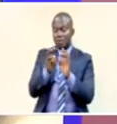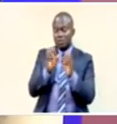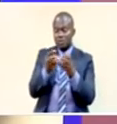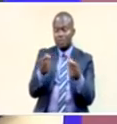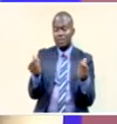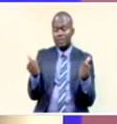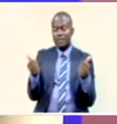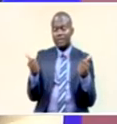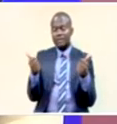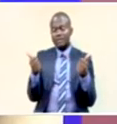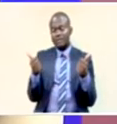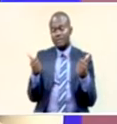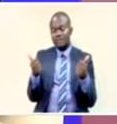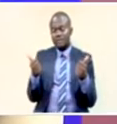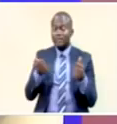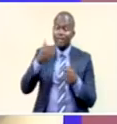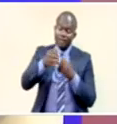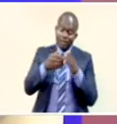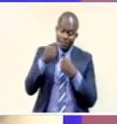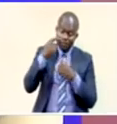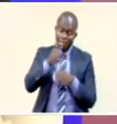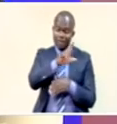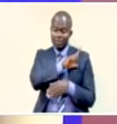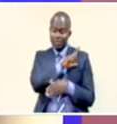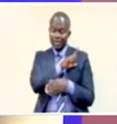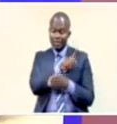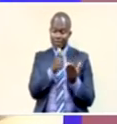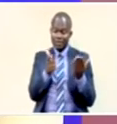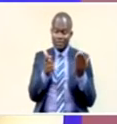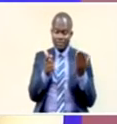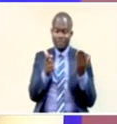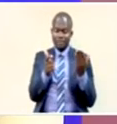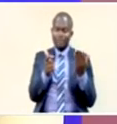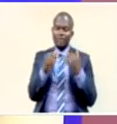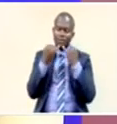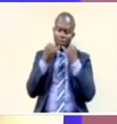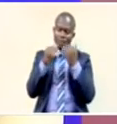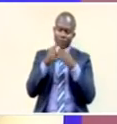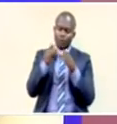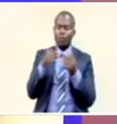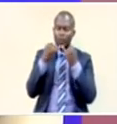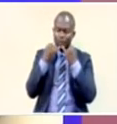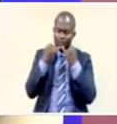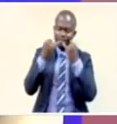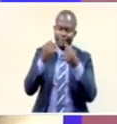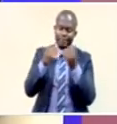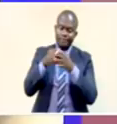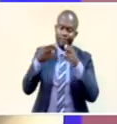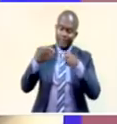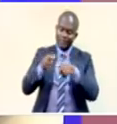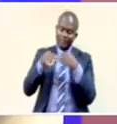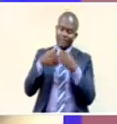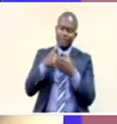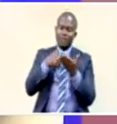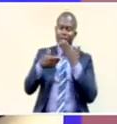twabikemura iteka iyo twabonye amahirwe tubibwira uwo tugomba kubibwira niko byagenze rero